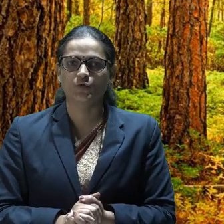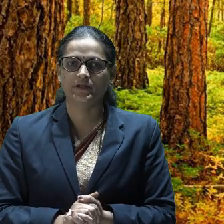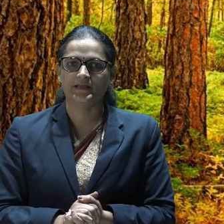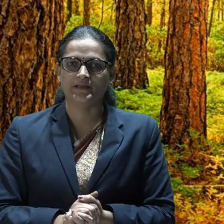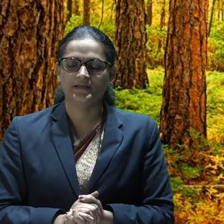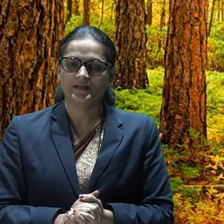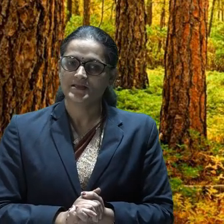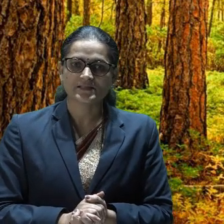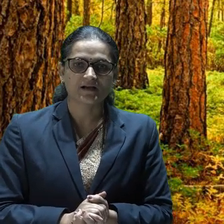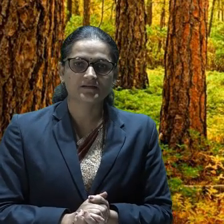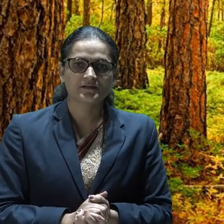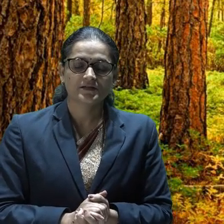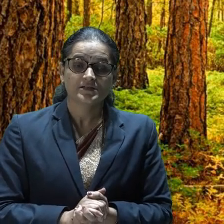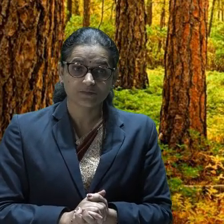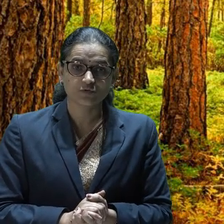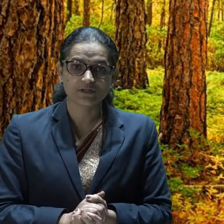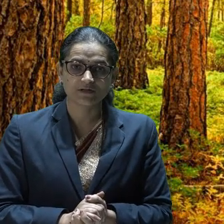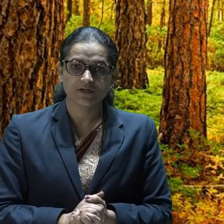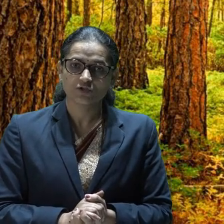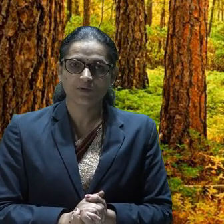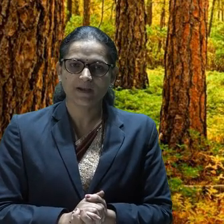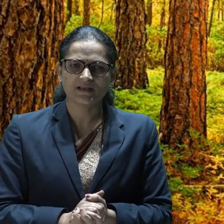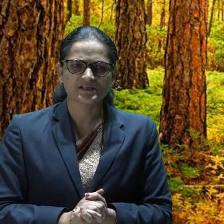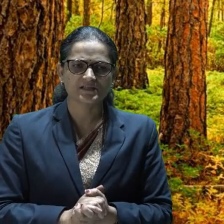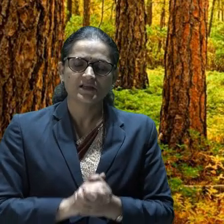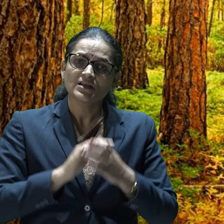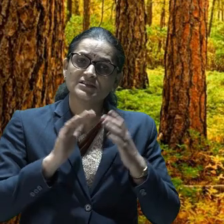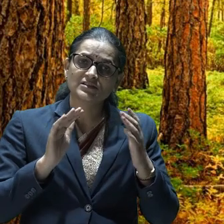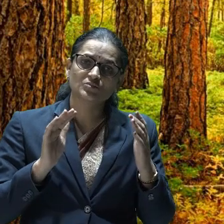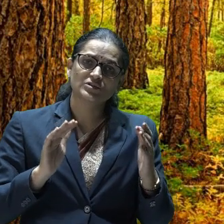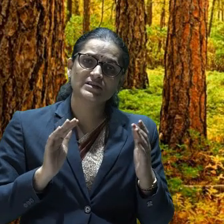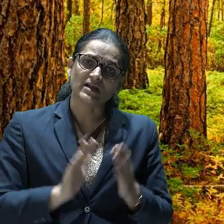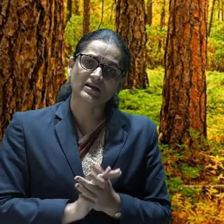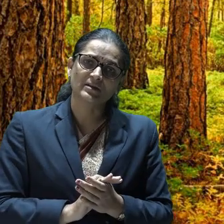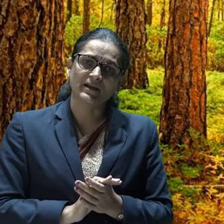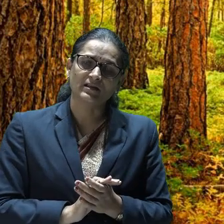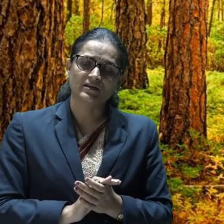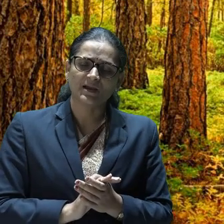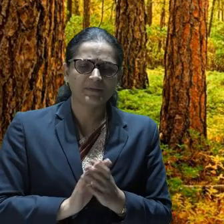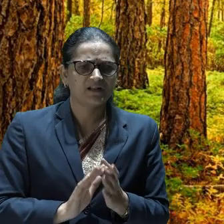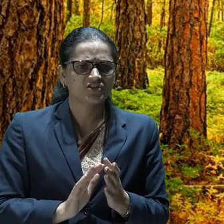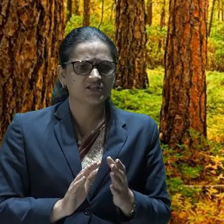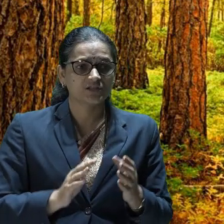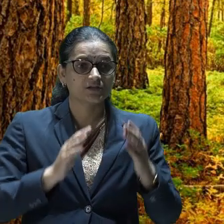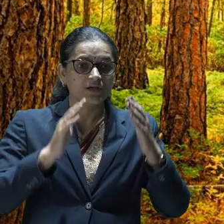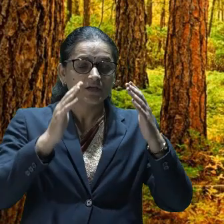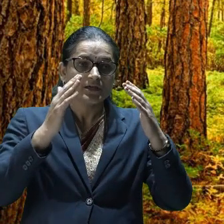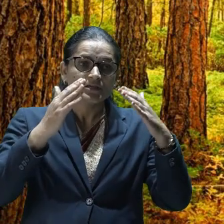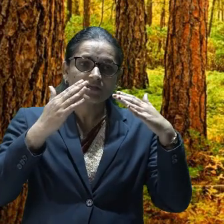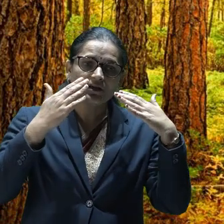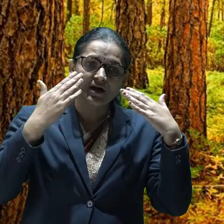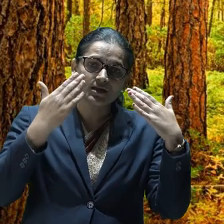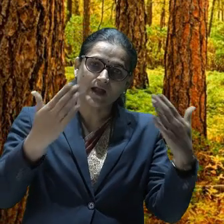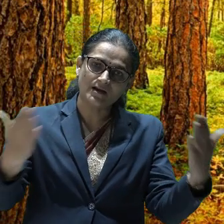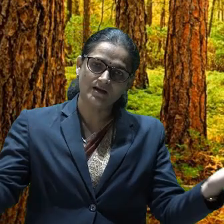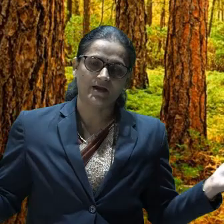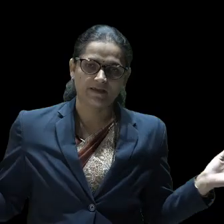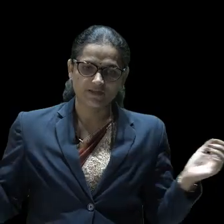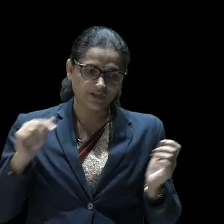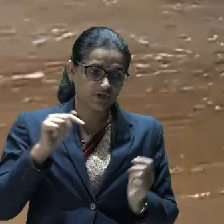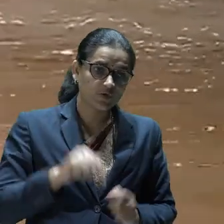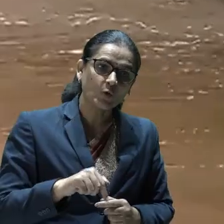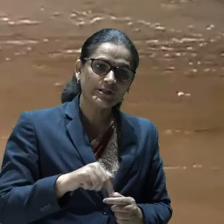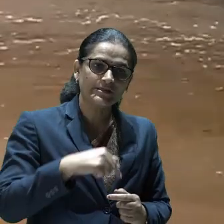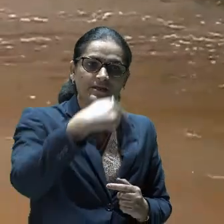मजला शिकवून गेले. सागर, समुद्र तुम्ही पाहिला असेल, जर समुद्र सागर पाहिला की आपल्या लक्षात येतं की अथांग